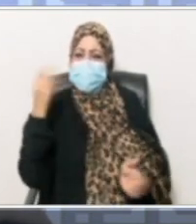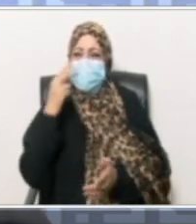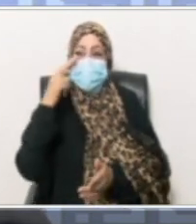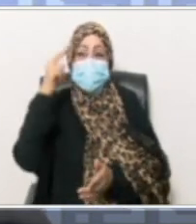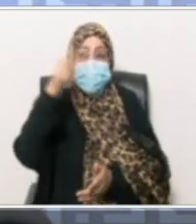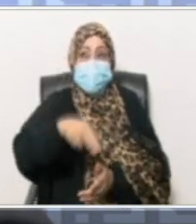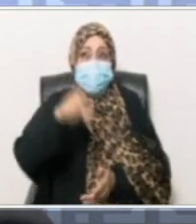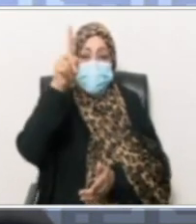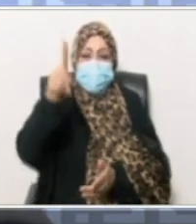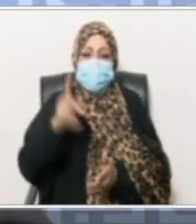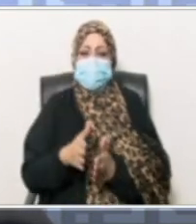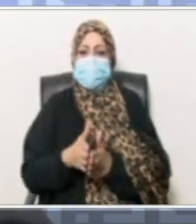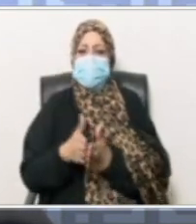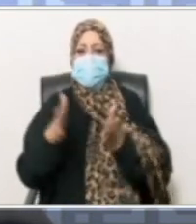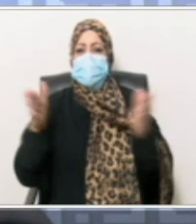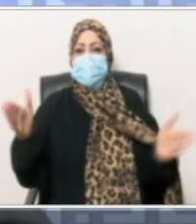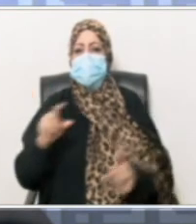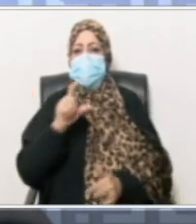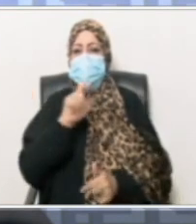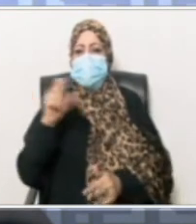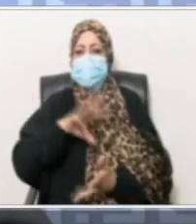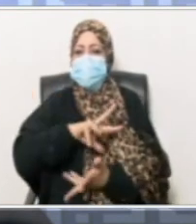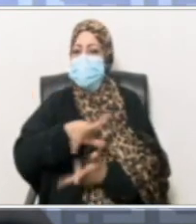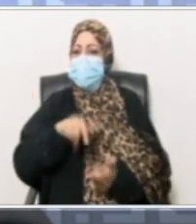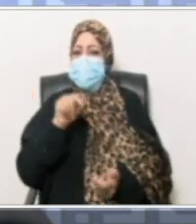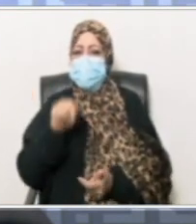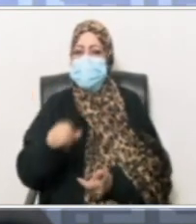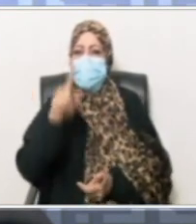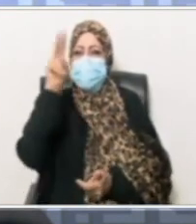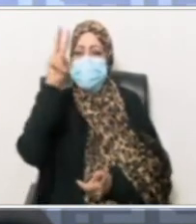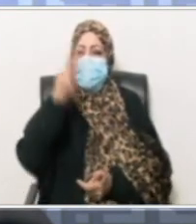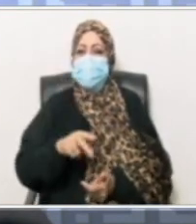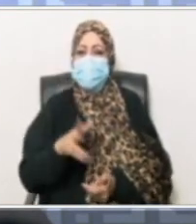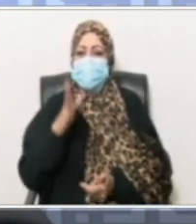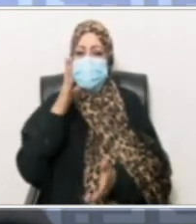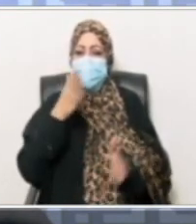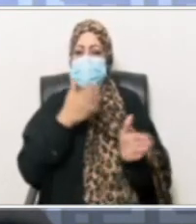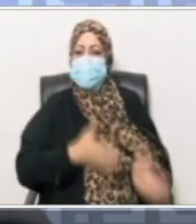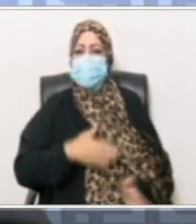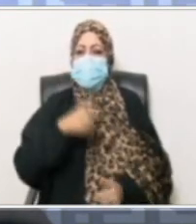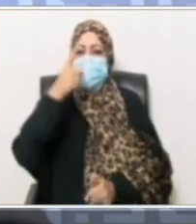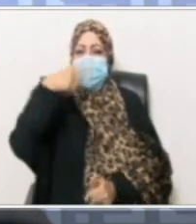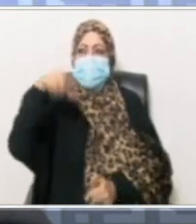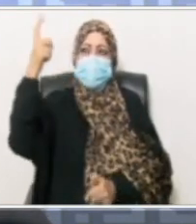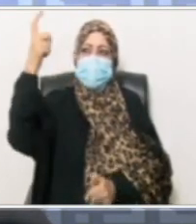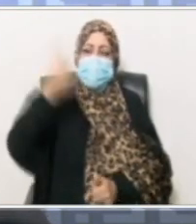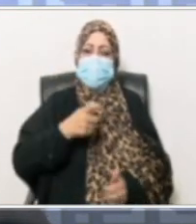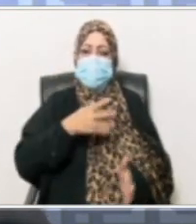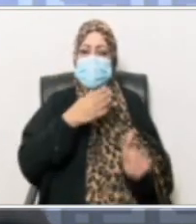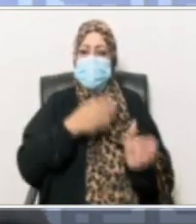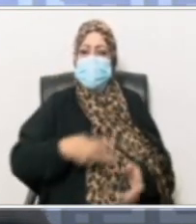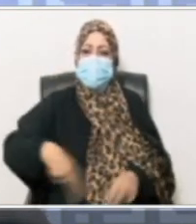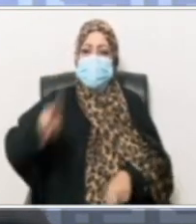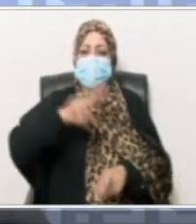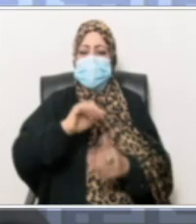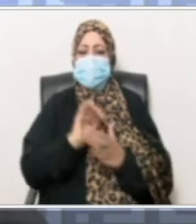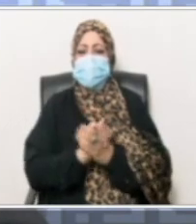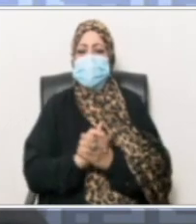يره. وصلى الله وسلم على نبينا محمد وعلى آله وصحبه أجمعين. وكم